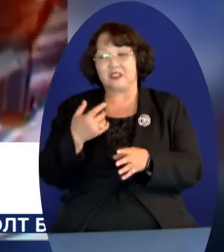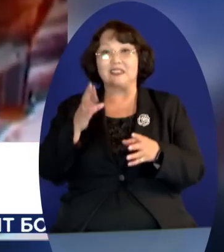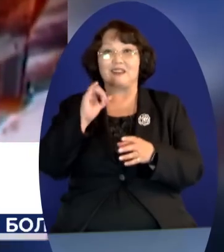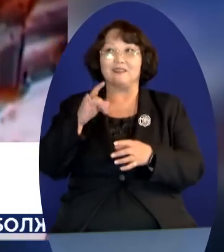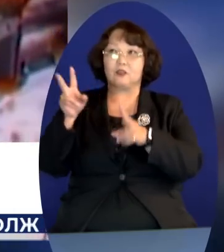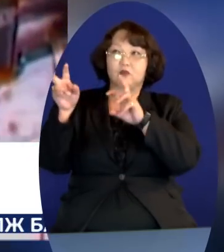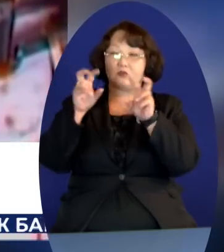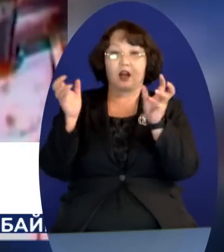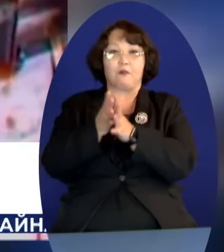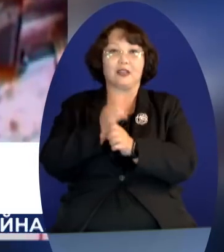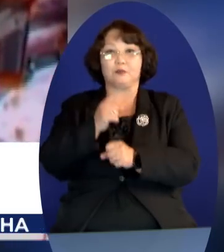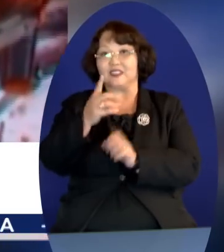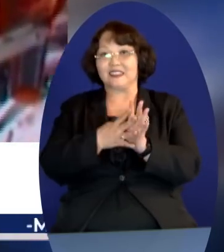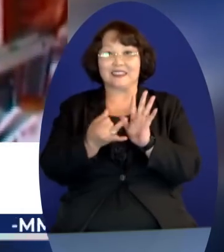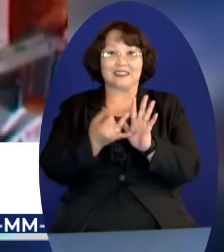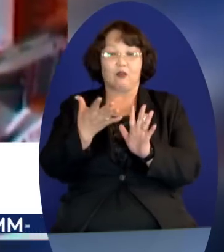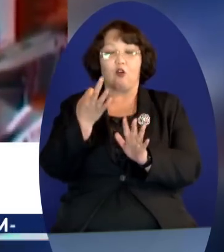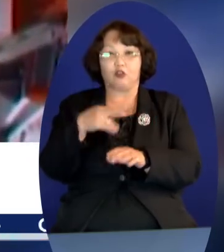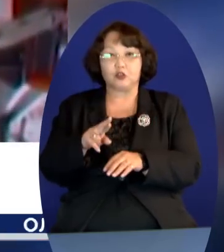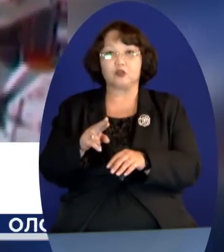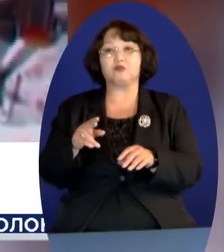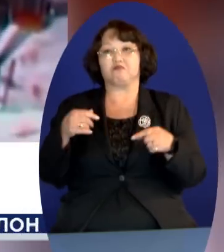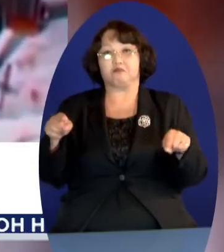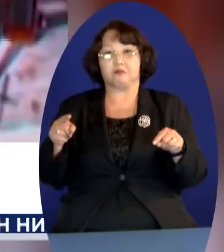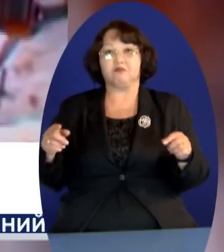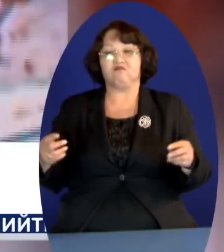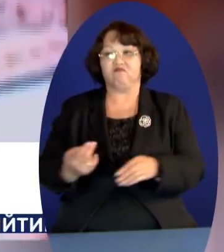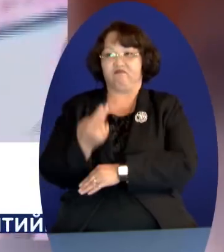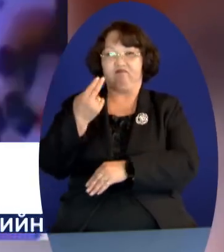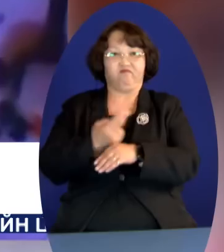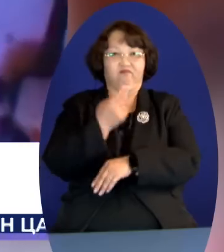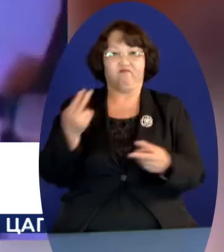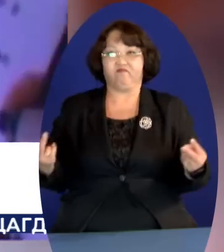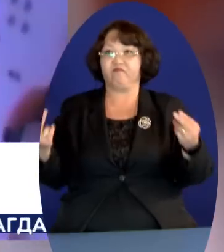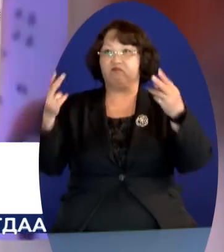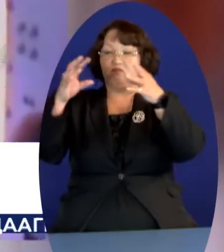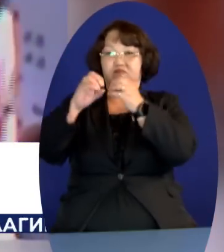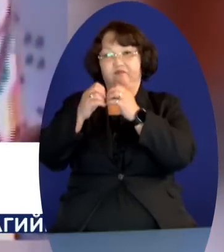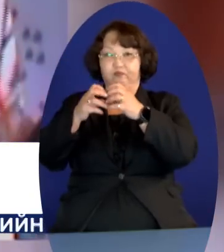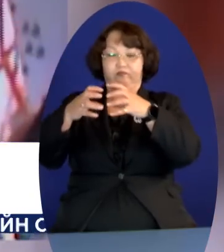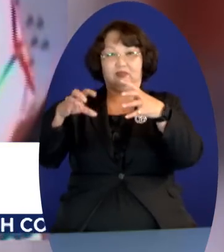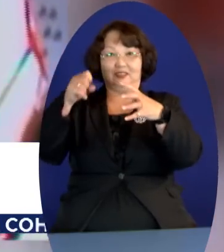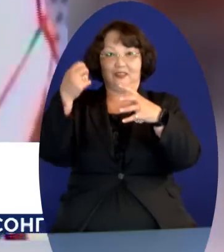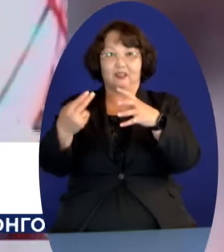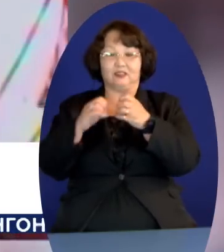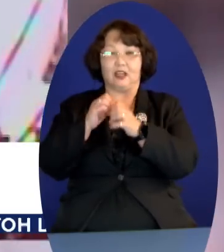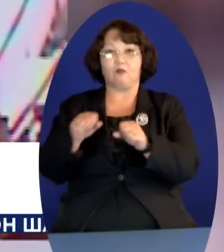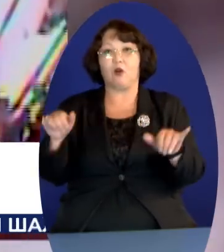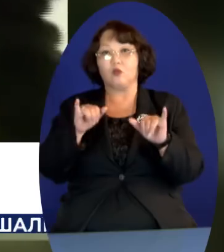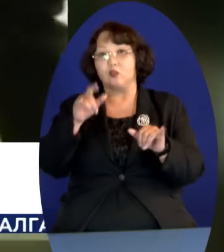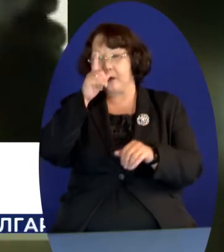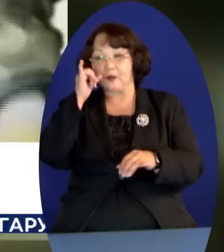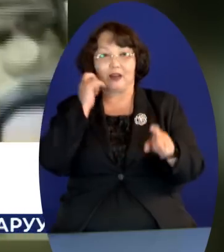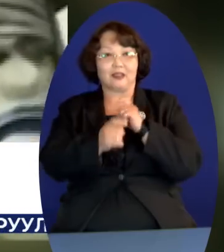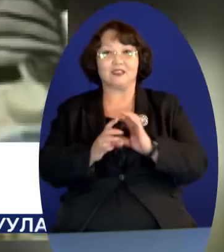ажиллаж 1975 онд Аполло Союз хөлгүүд анх удаа олон улсын сансрын хамтарсан нислэг үйлдэж Америк зөвлөлтийн харилцаа